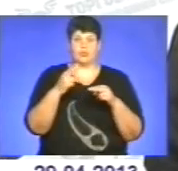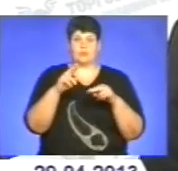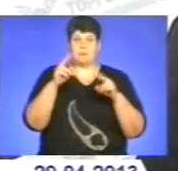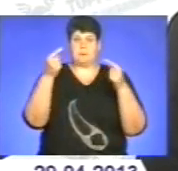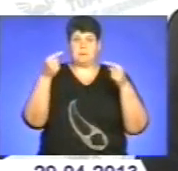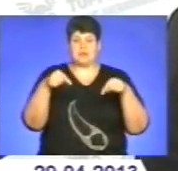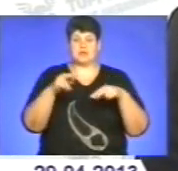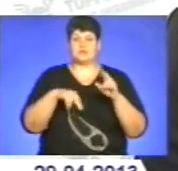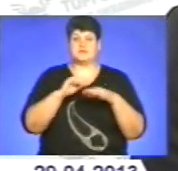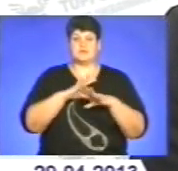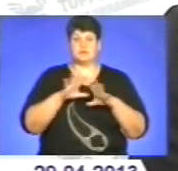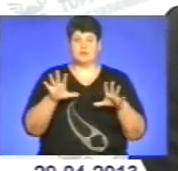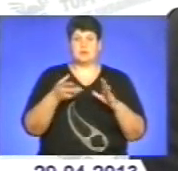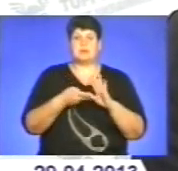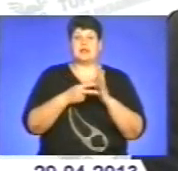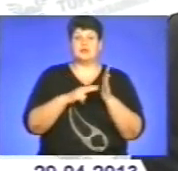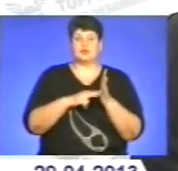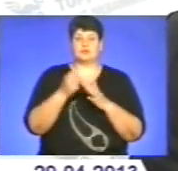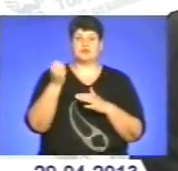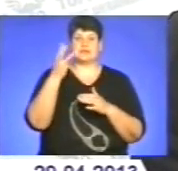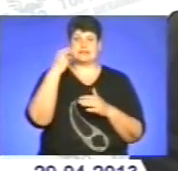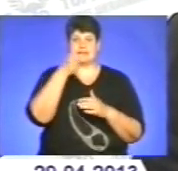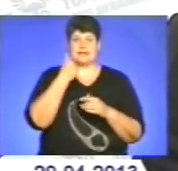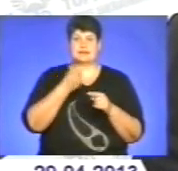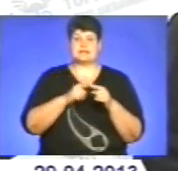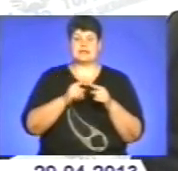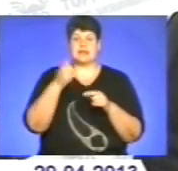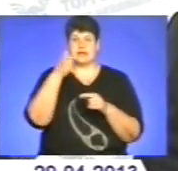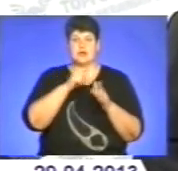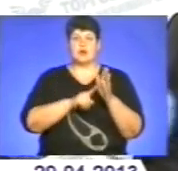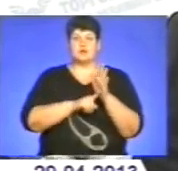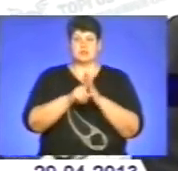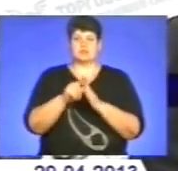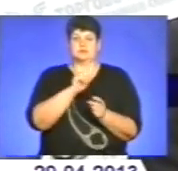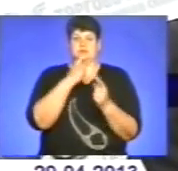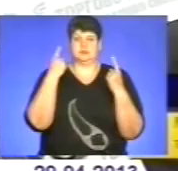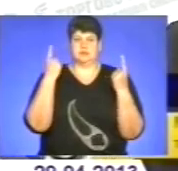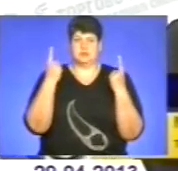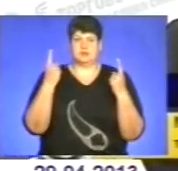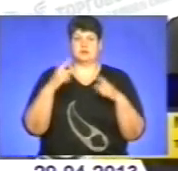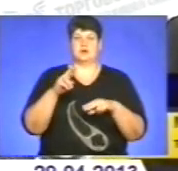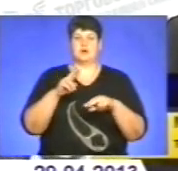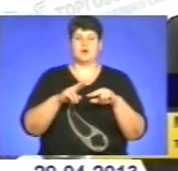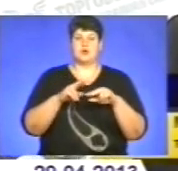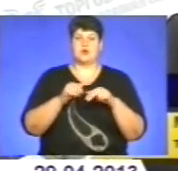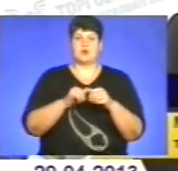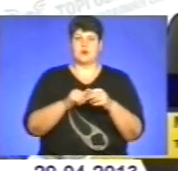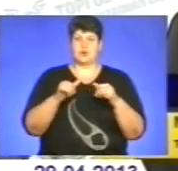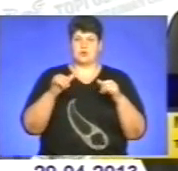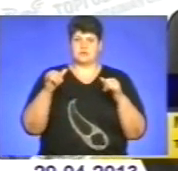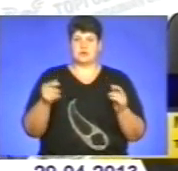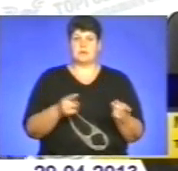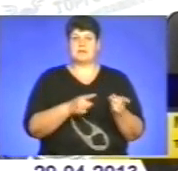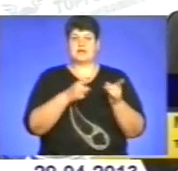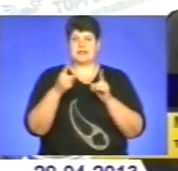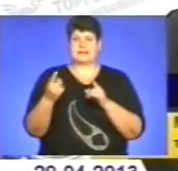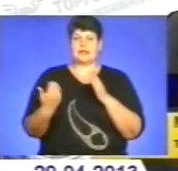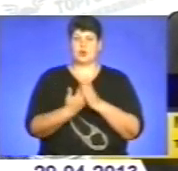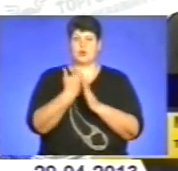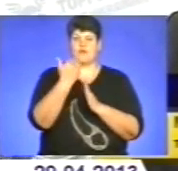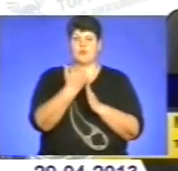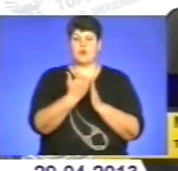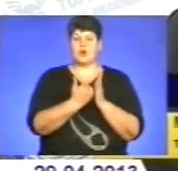що 13-й рік – це рік початку інтенсивного розвитку, в тому числі і перехід на нову програму,